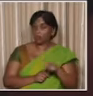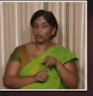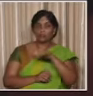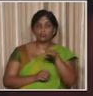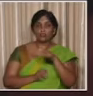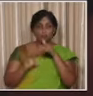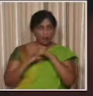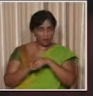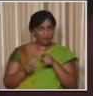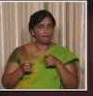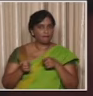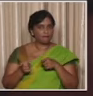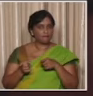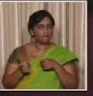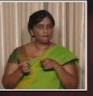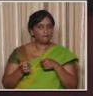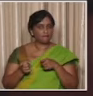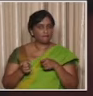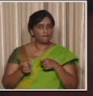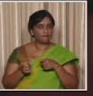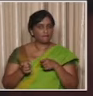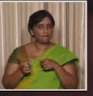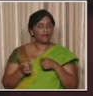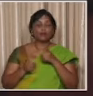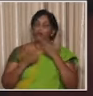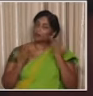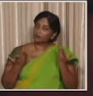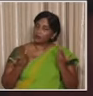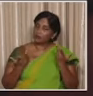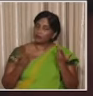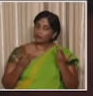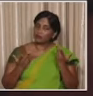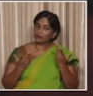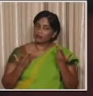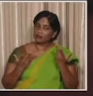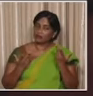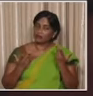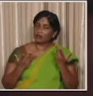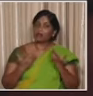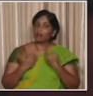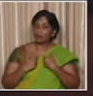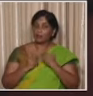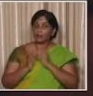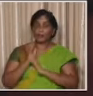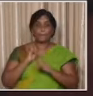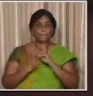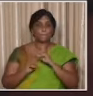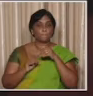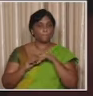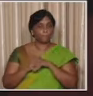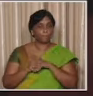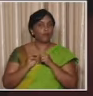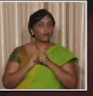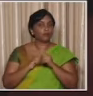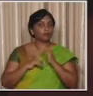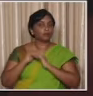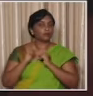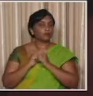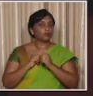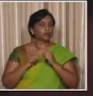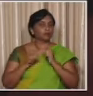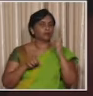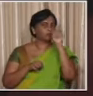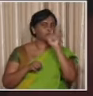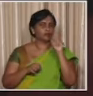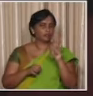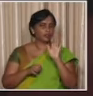මේ සමාජයේ ඉන්නවද? එහෙම නැතිනම් අපේ අමාත්‍යාංශයෙන් කෙරිලා තියෙන කටයුතු වල